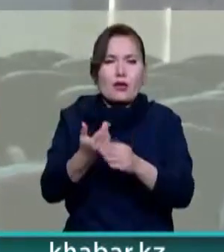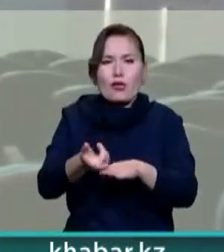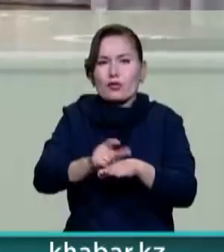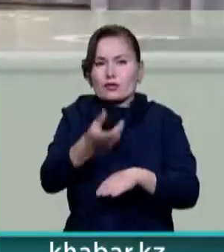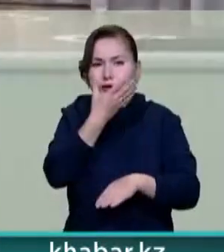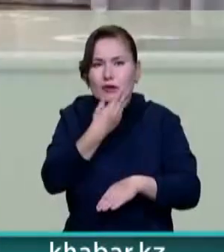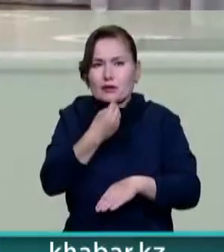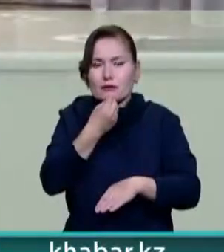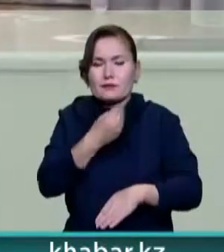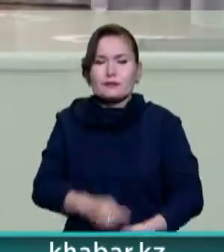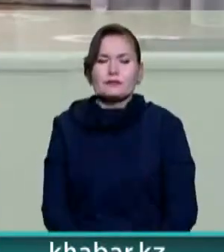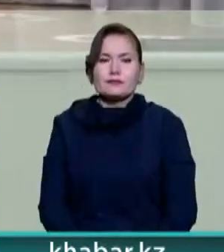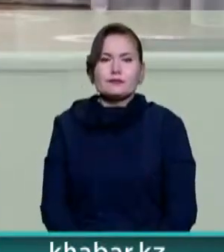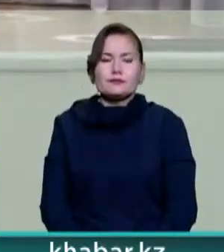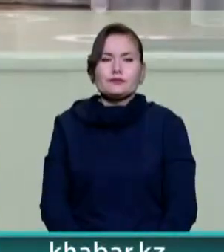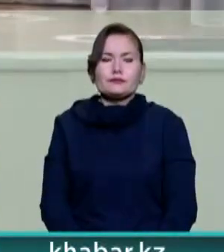түскендей.